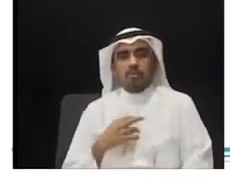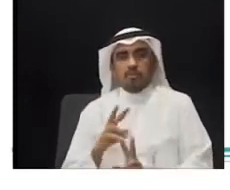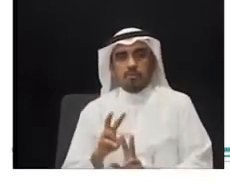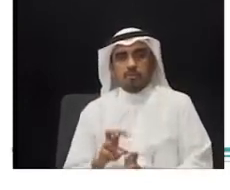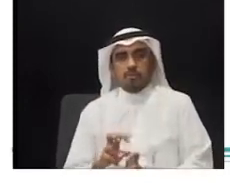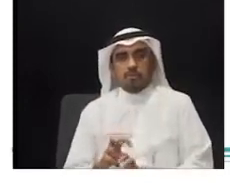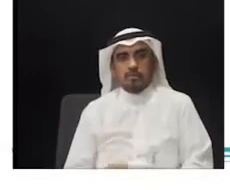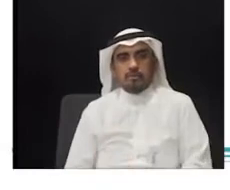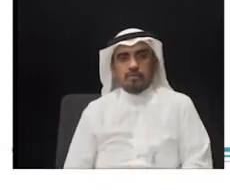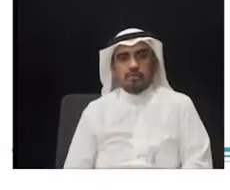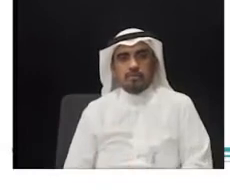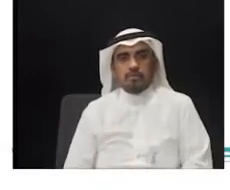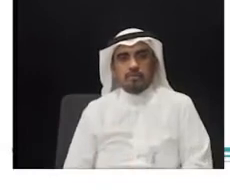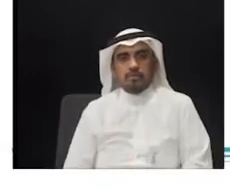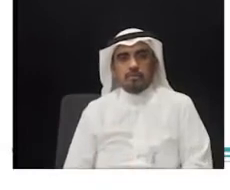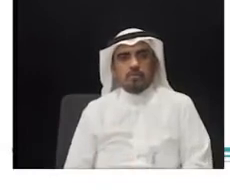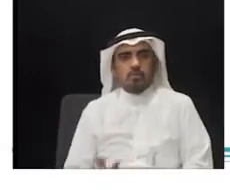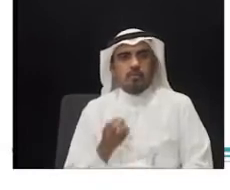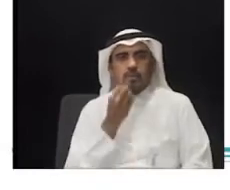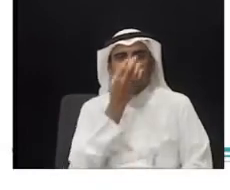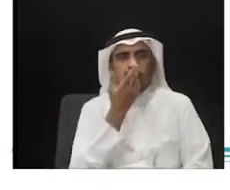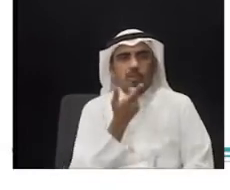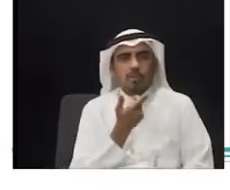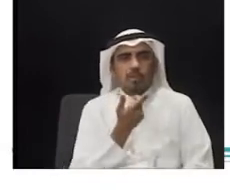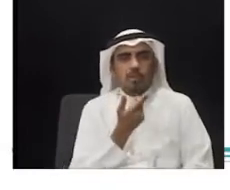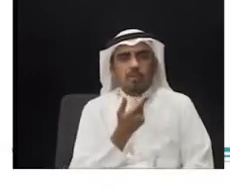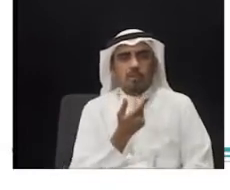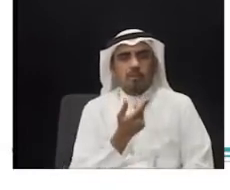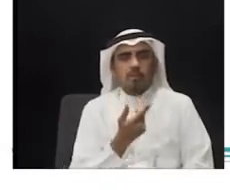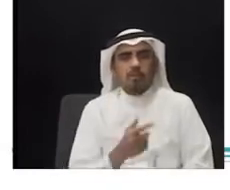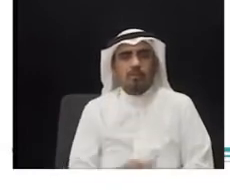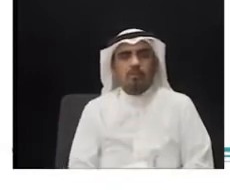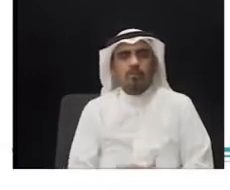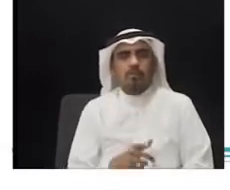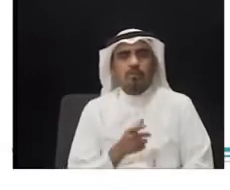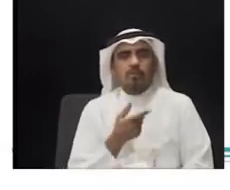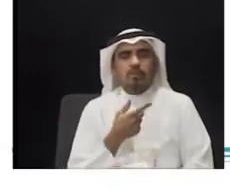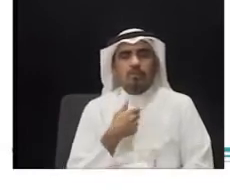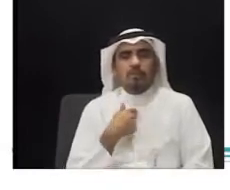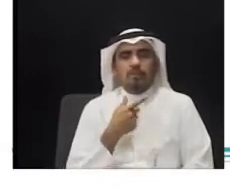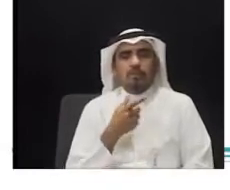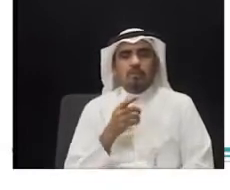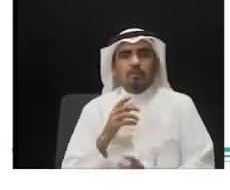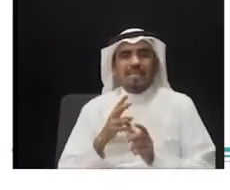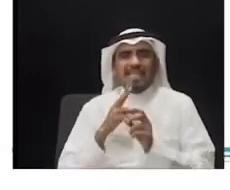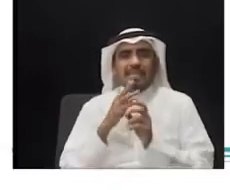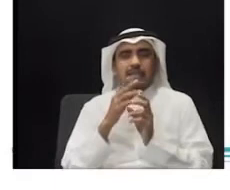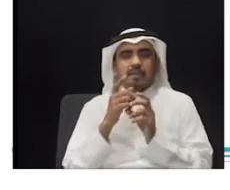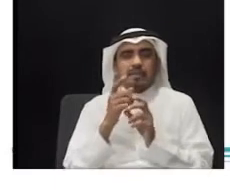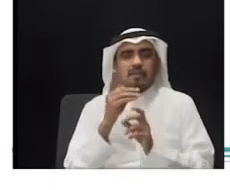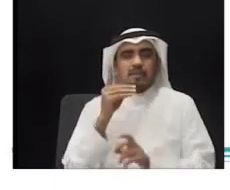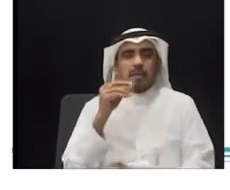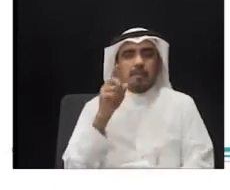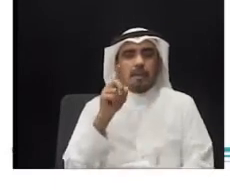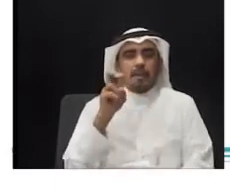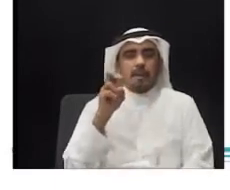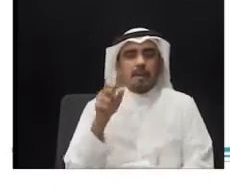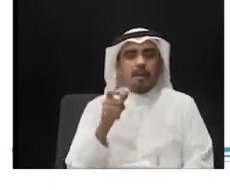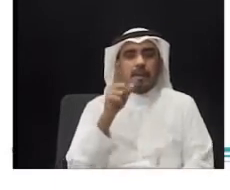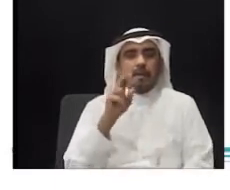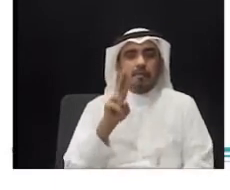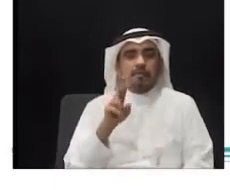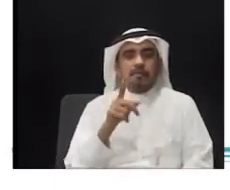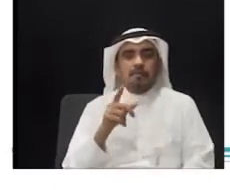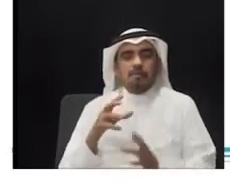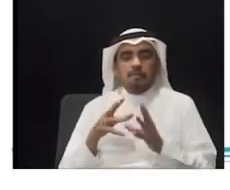قاذورات وتوقفنا، ما هي هذه القاذورات؟ القرى. لا يكاد يبدأ باختراق طبقات